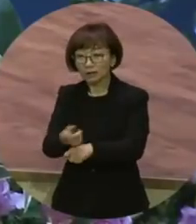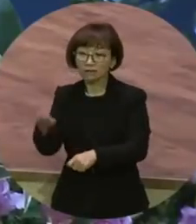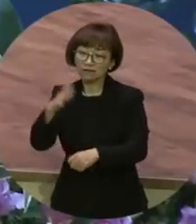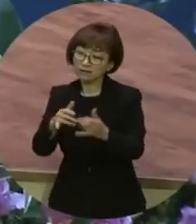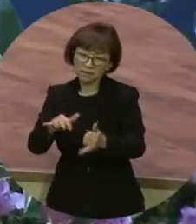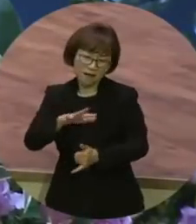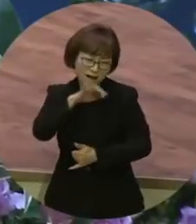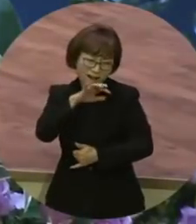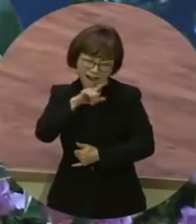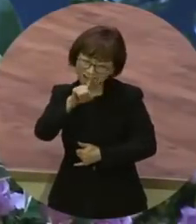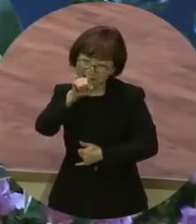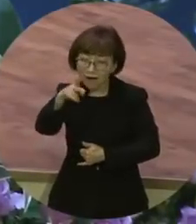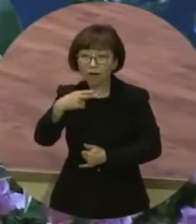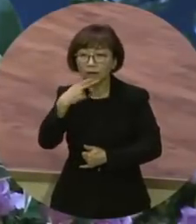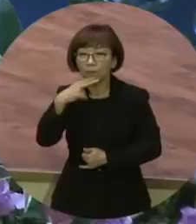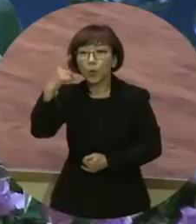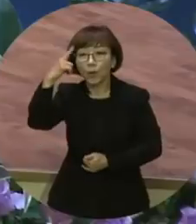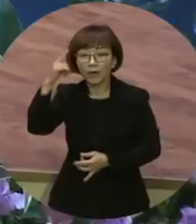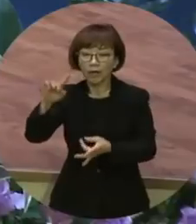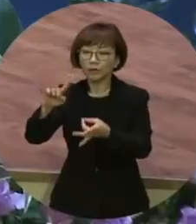말도 안 되는 일이 벌어지고 있습니다.